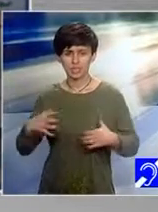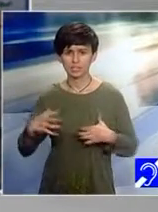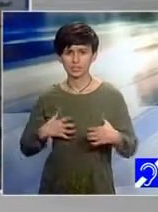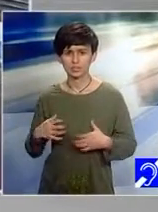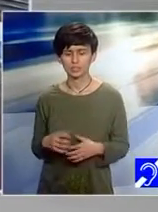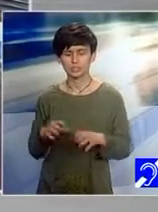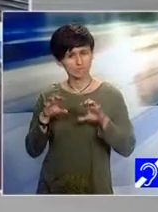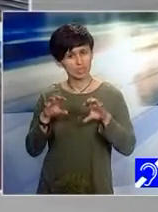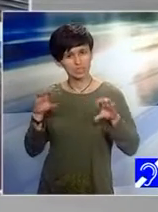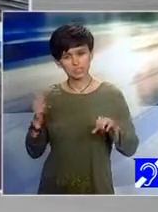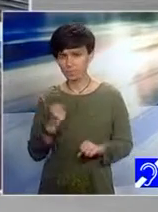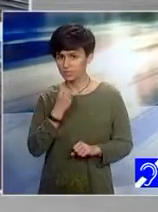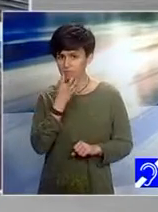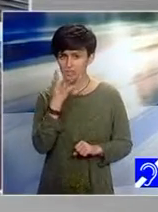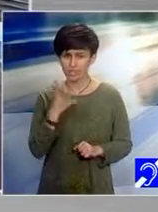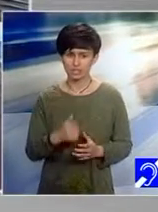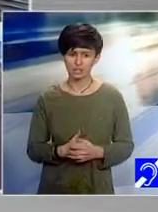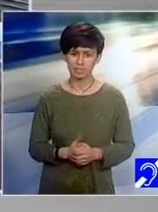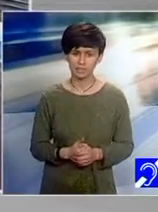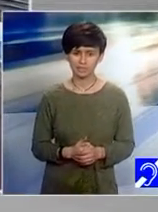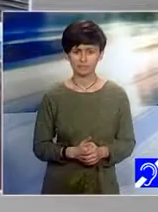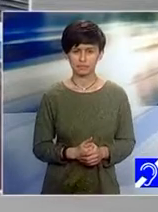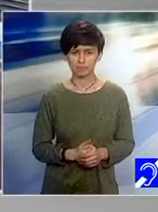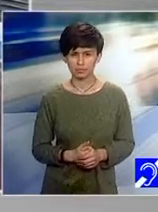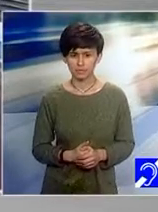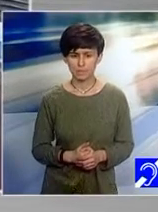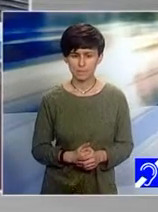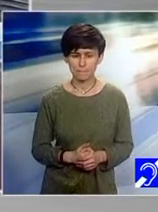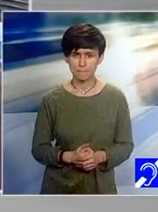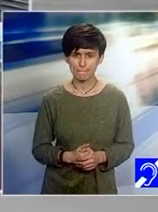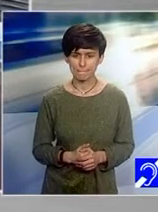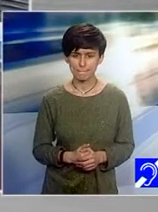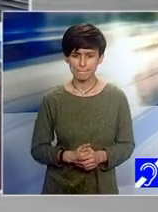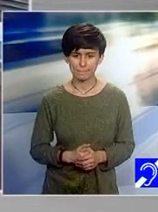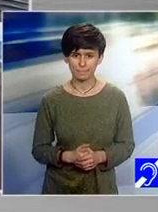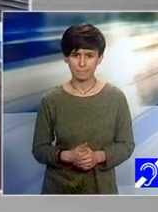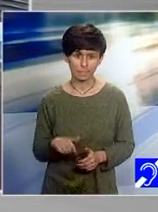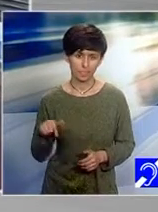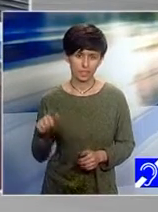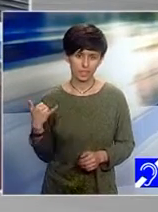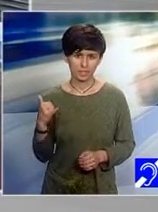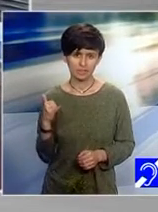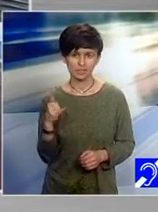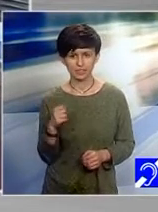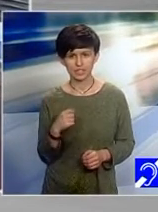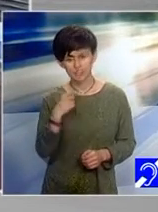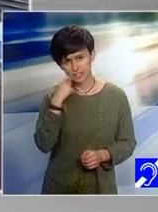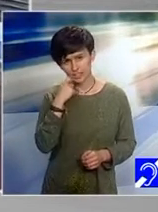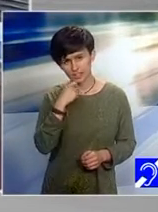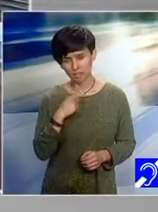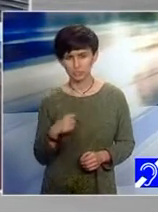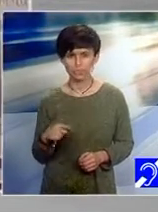florale. Arai Galstean. Așa, știam că el știe. Va veni la Cluj, da,